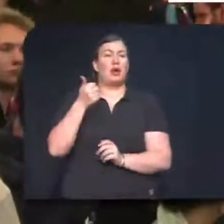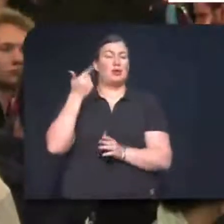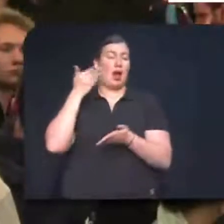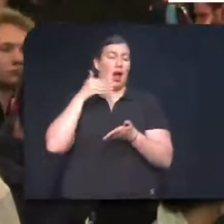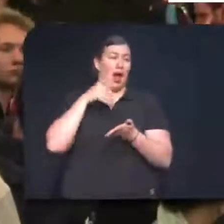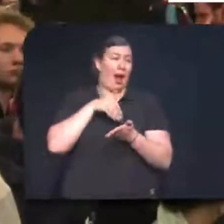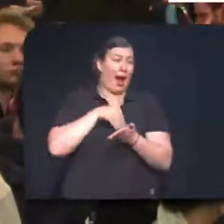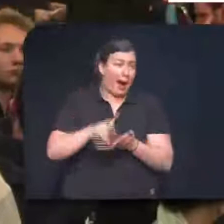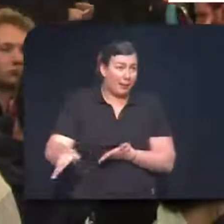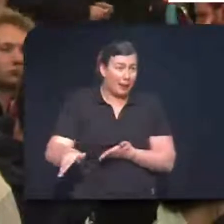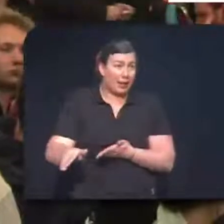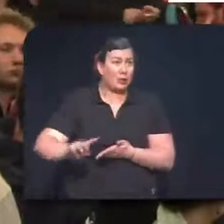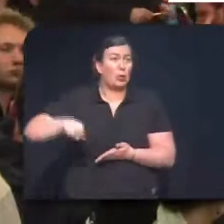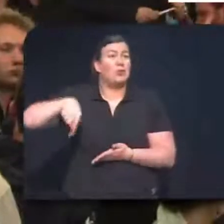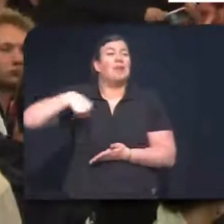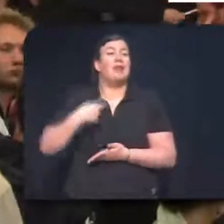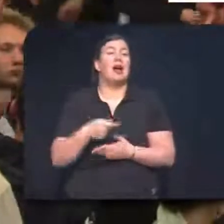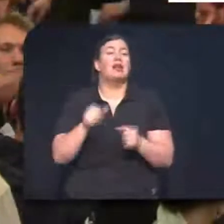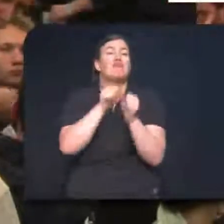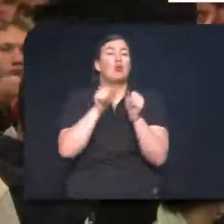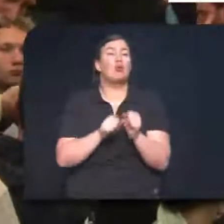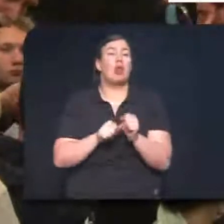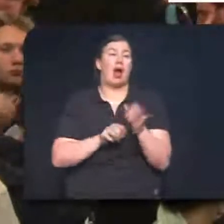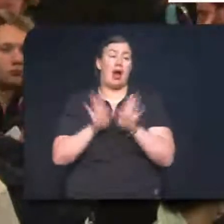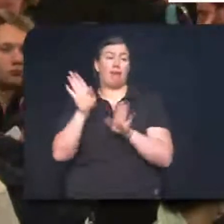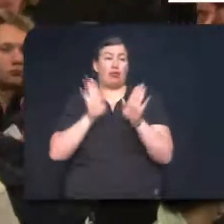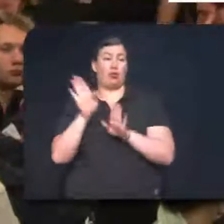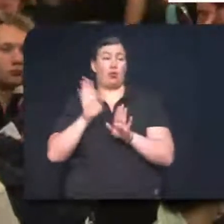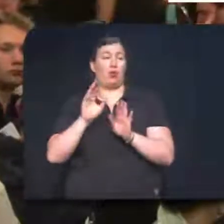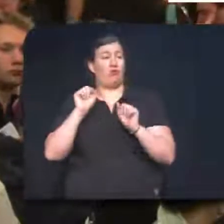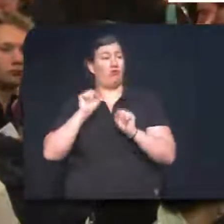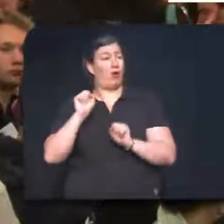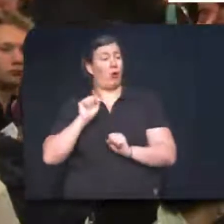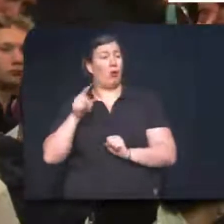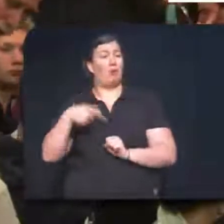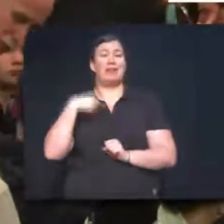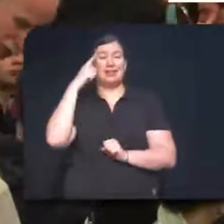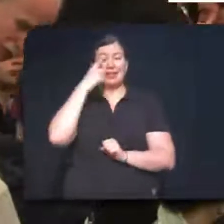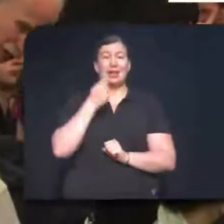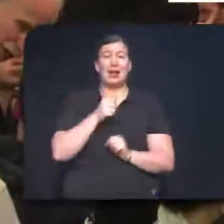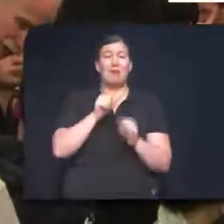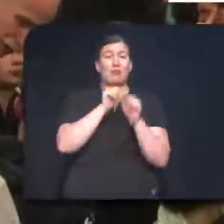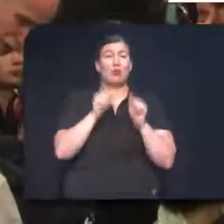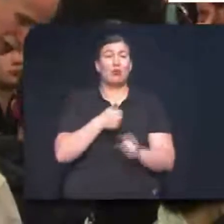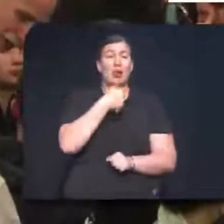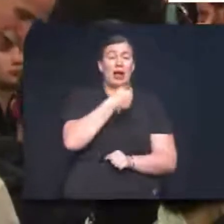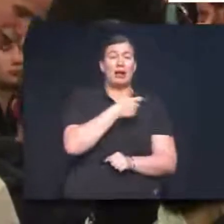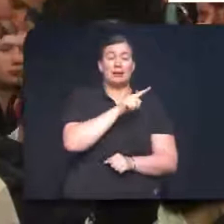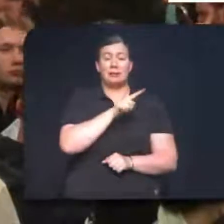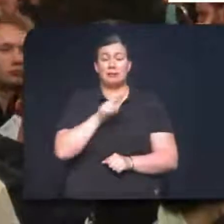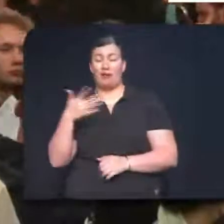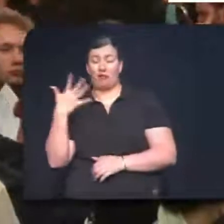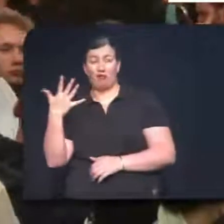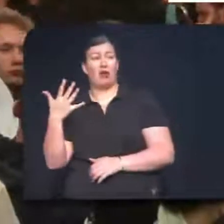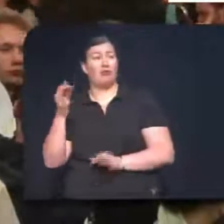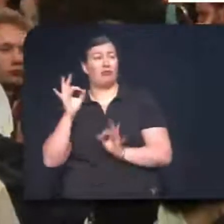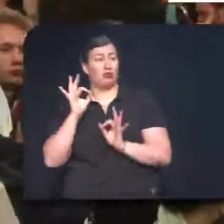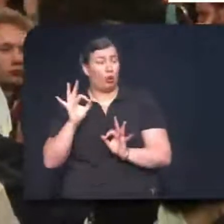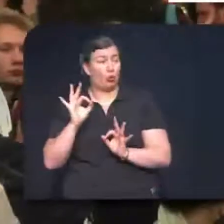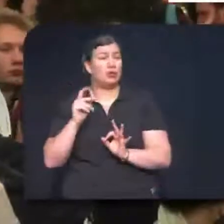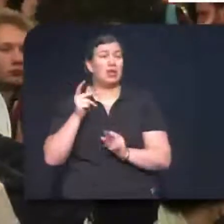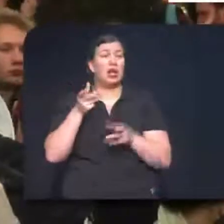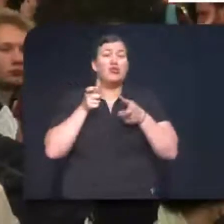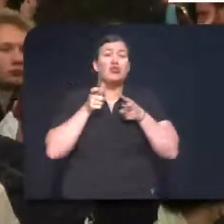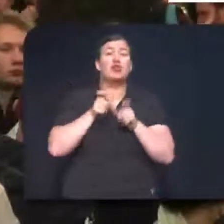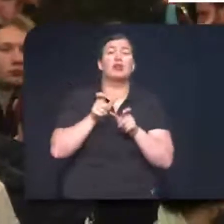zu sehen und die modular abzustehen ich persönlich finde die Module 1 bis 5 sehr gut die Schützen Menschenrechte die